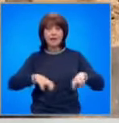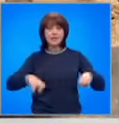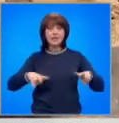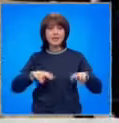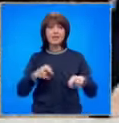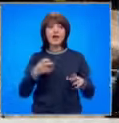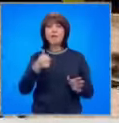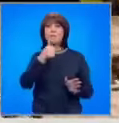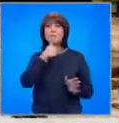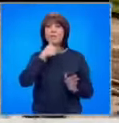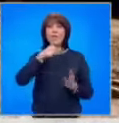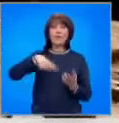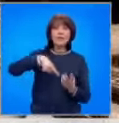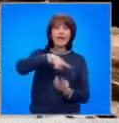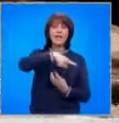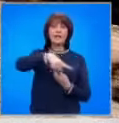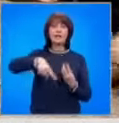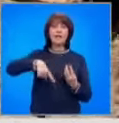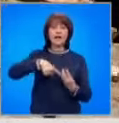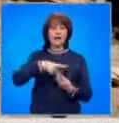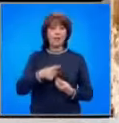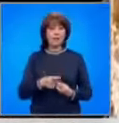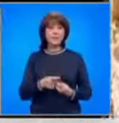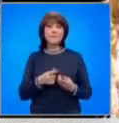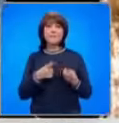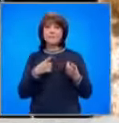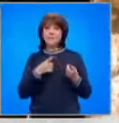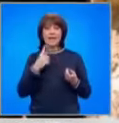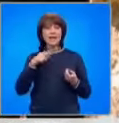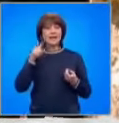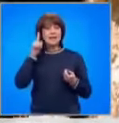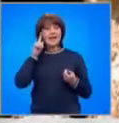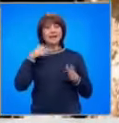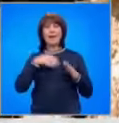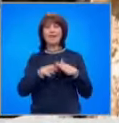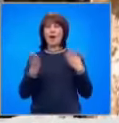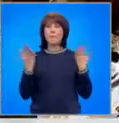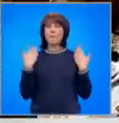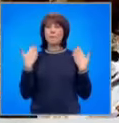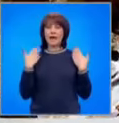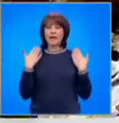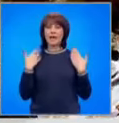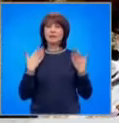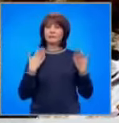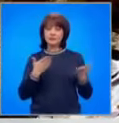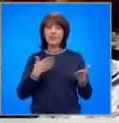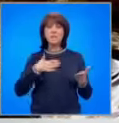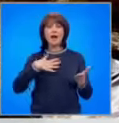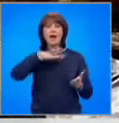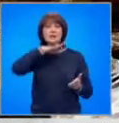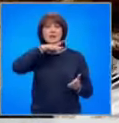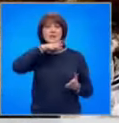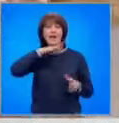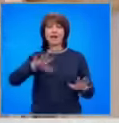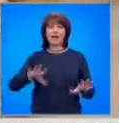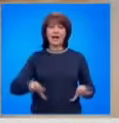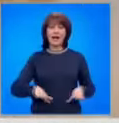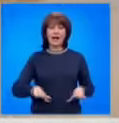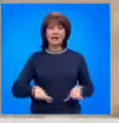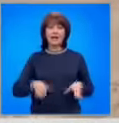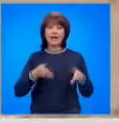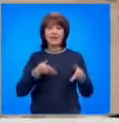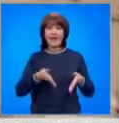водния цикъл. Знаят добре и отдавна, че под парка и до река Бедечка е източният некропол на Августа Траяна. Но подобна